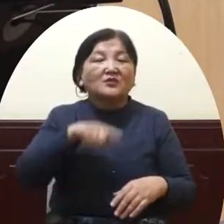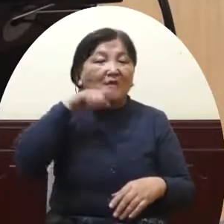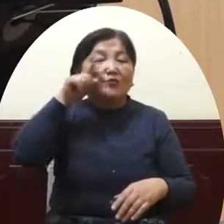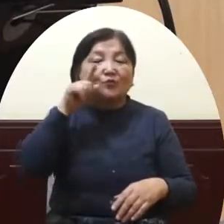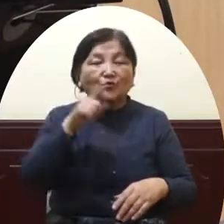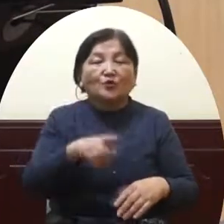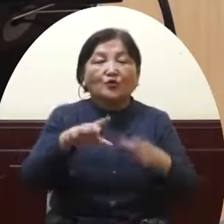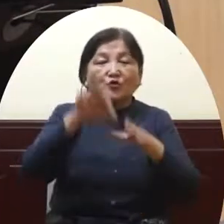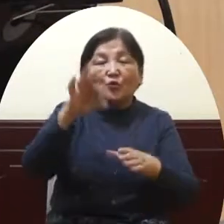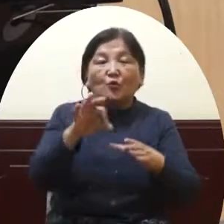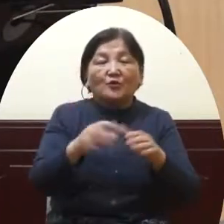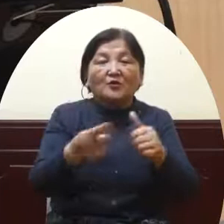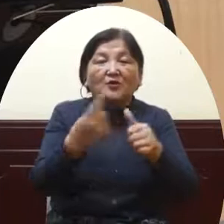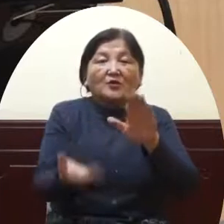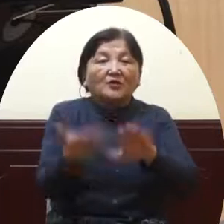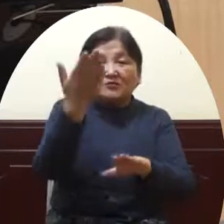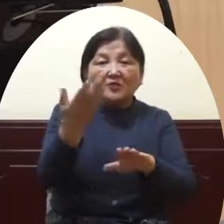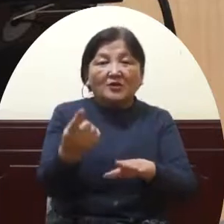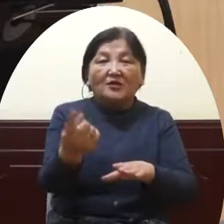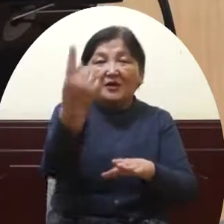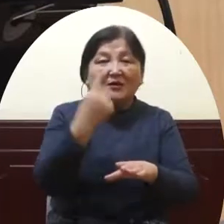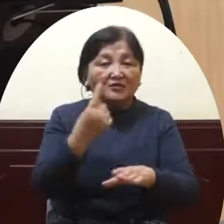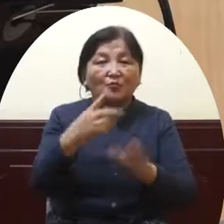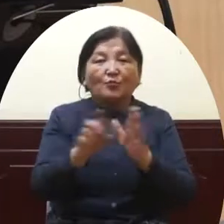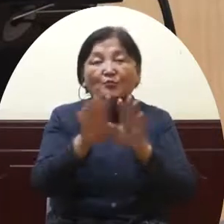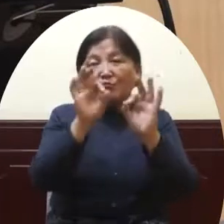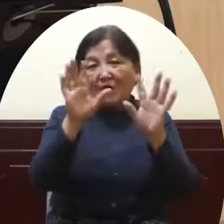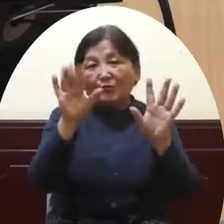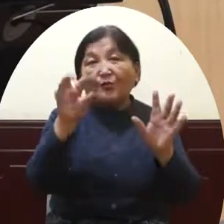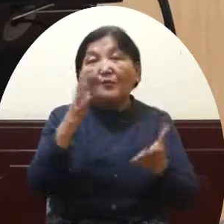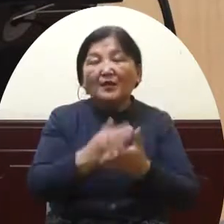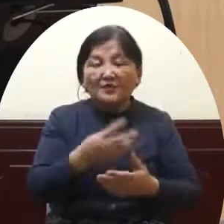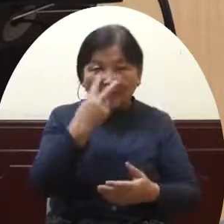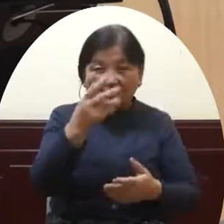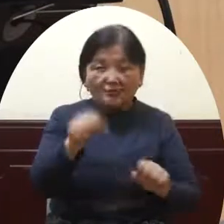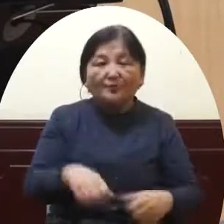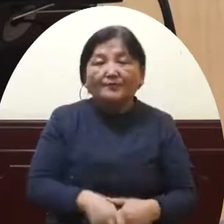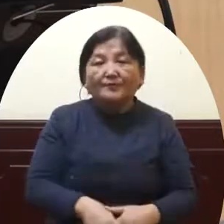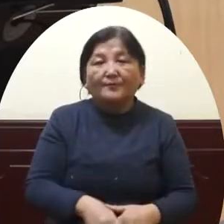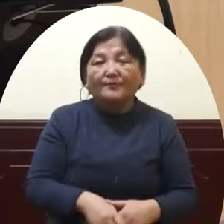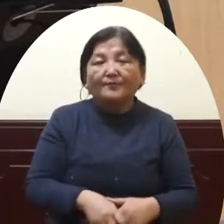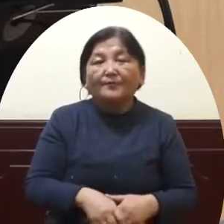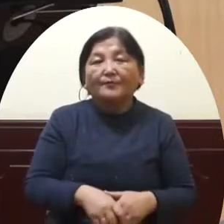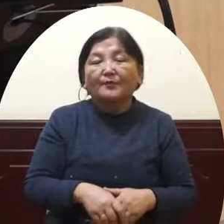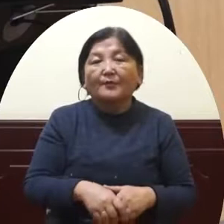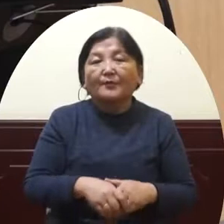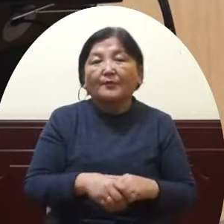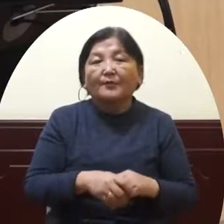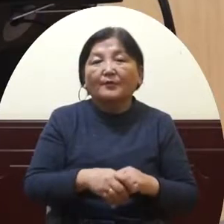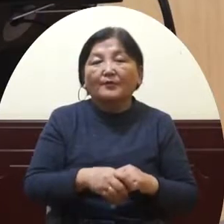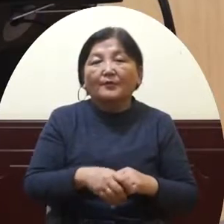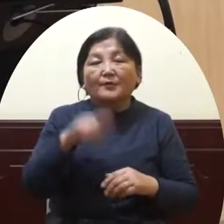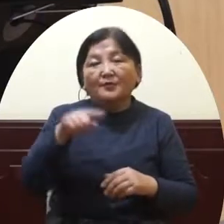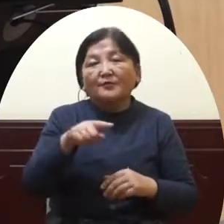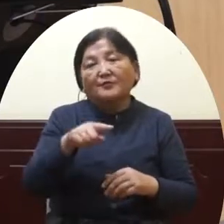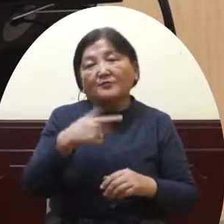болно. Тэгэхээр зүгээр яг төсөөллийн хувьд бол хэлж байгаа шүү дээ. Ингэж харагдаж байна. 10 за энэ нэгдэ